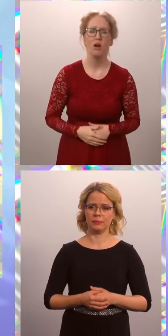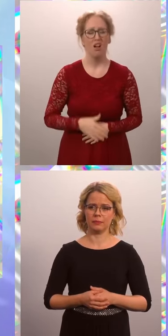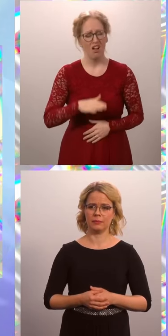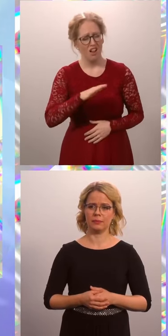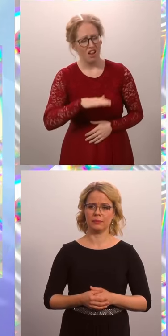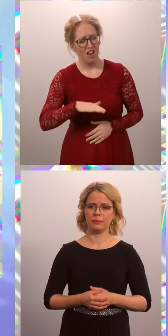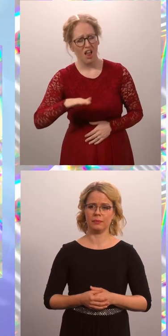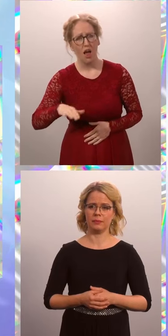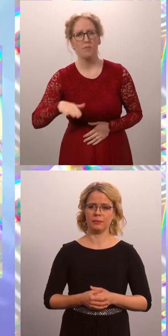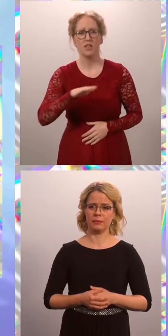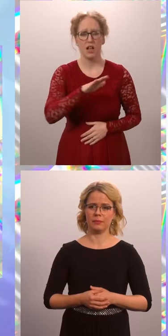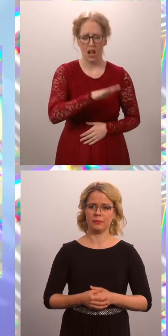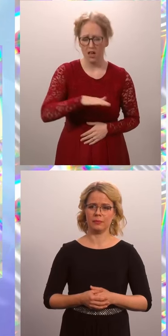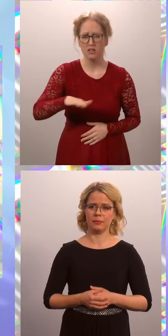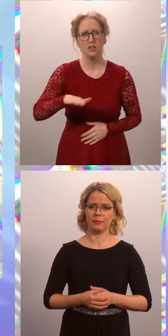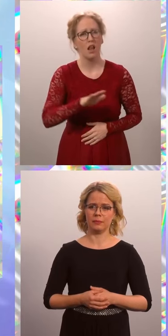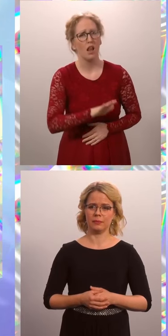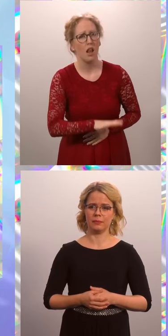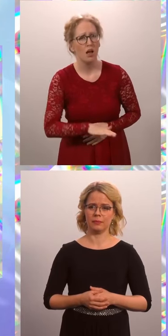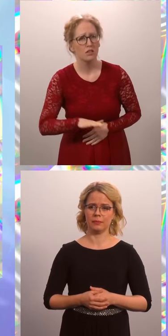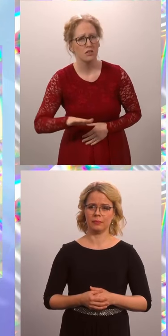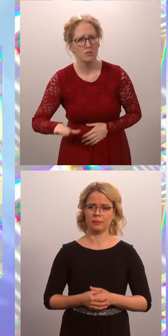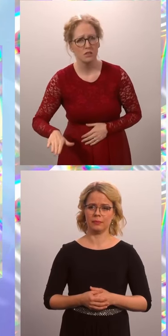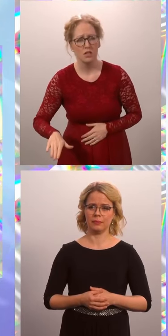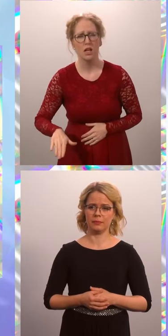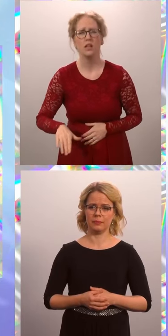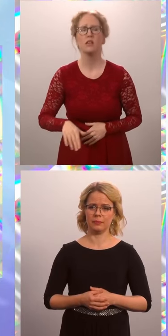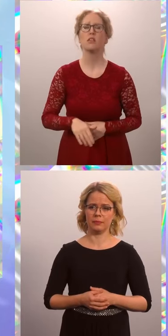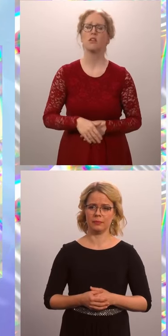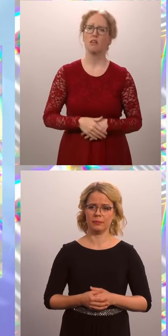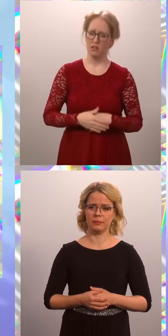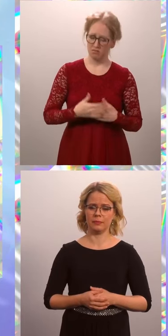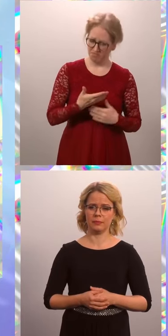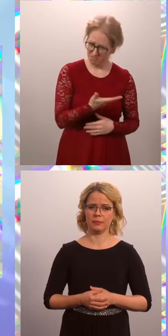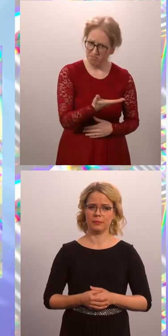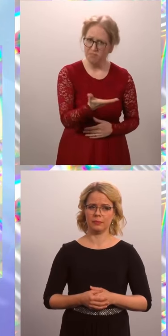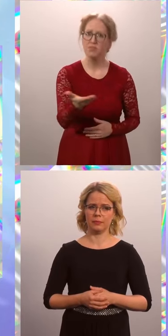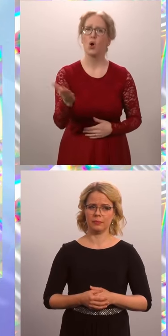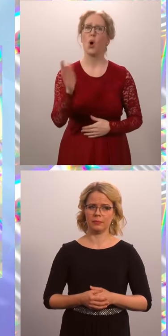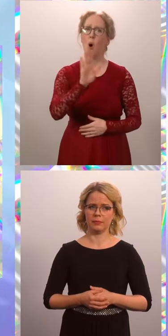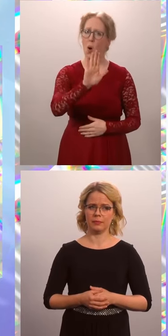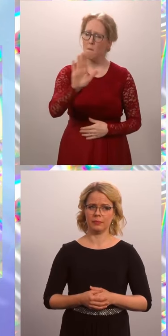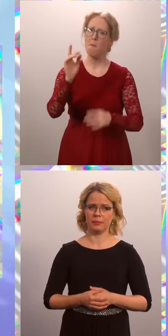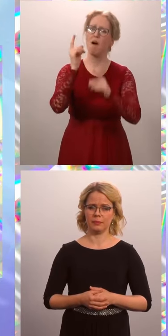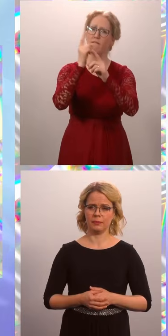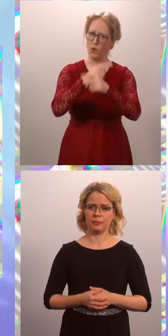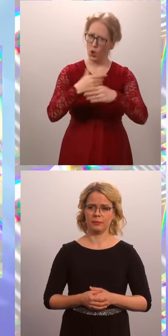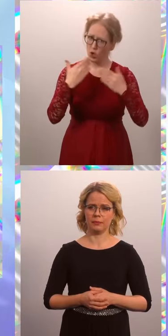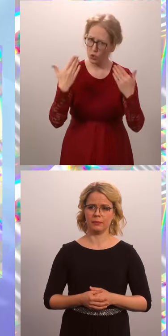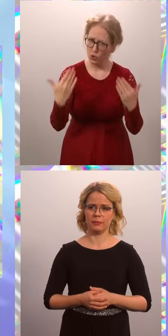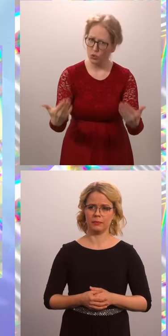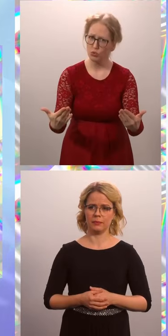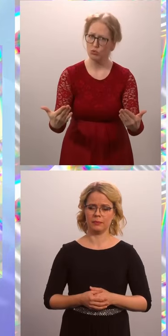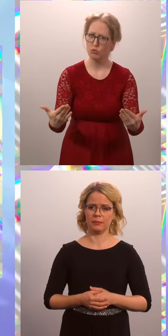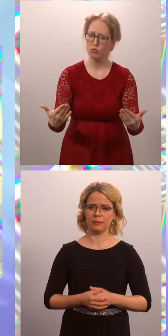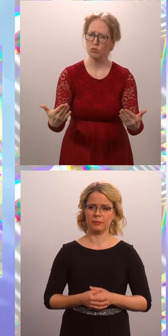ja lastemme lapset, teidän nyt vuoronne on.